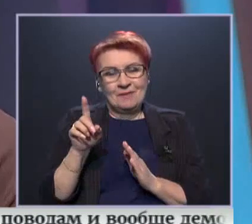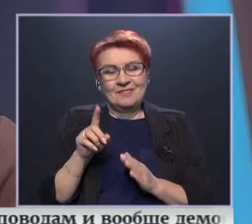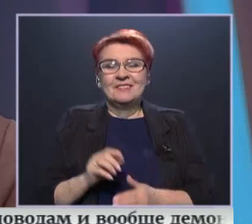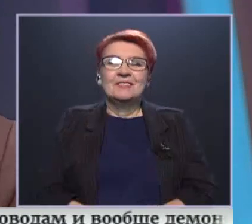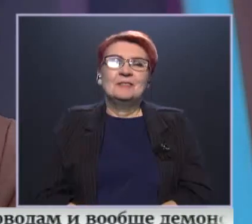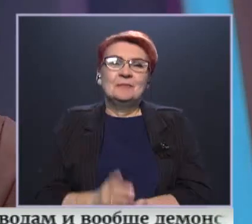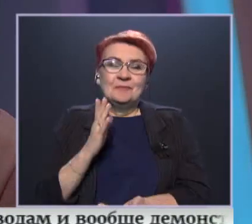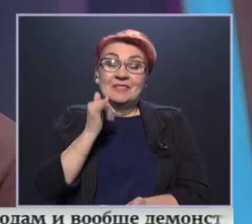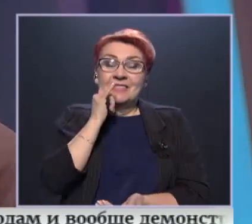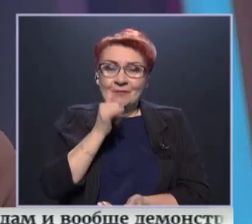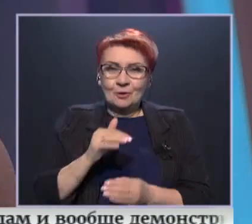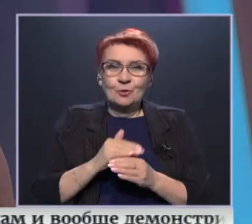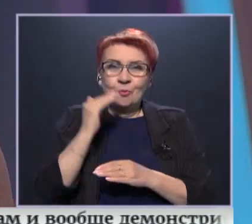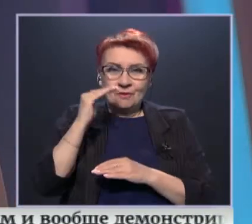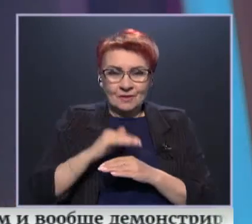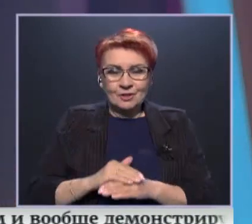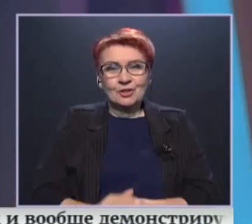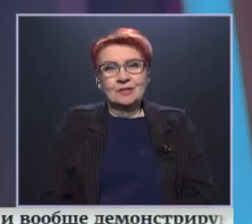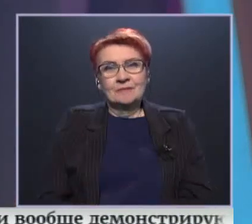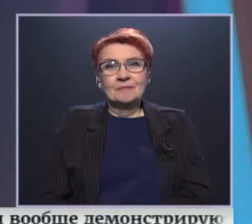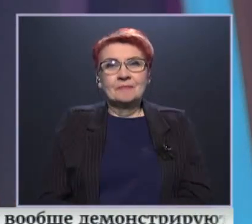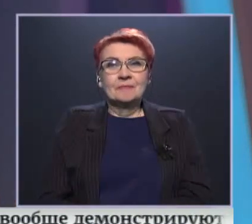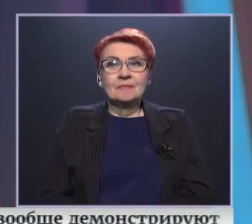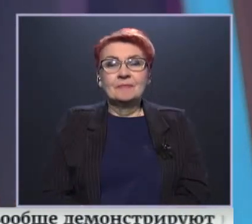нас есть звонок в студию. Добрый вечер.